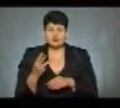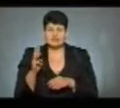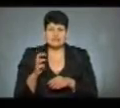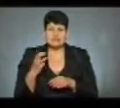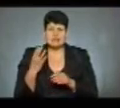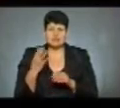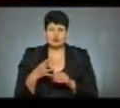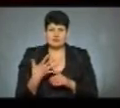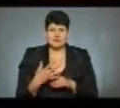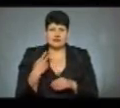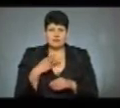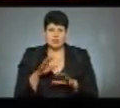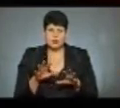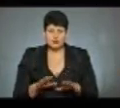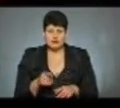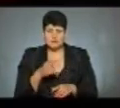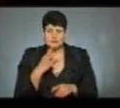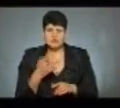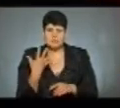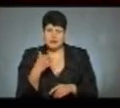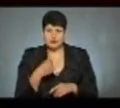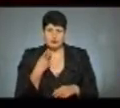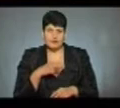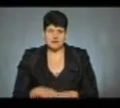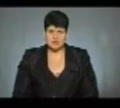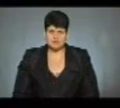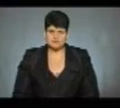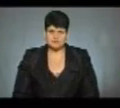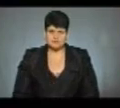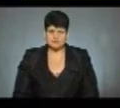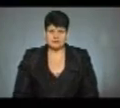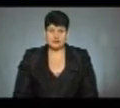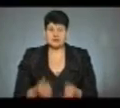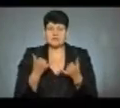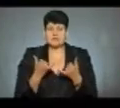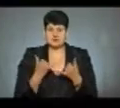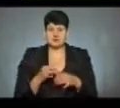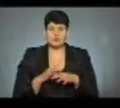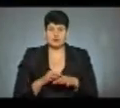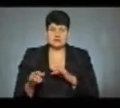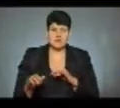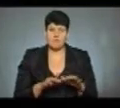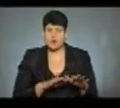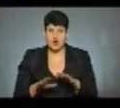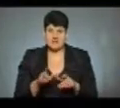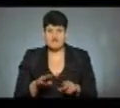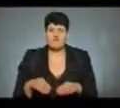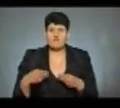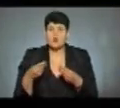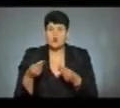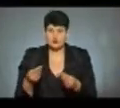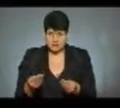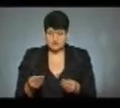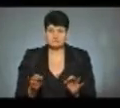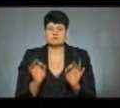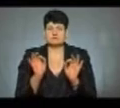345 Кримінального кодексу. Вона передбачає 5 років ув'язнення. Якраз зараз відбувається процес вручення у